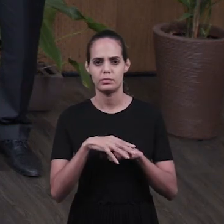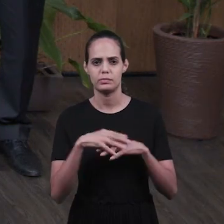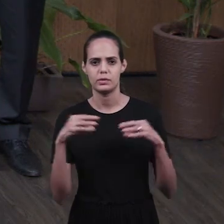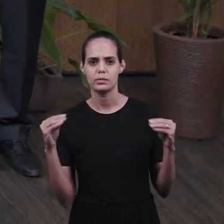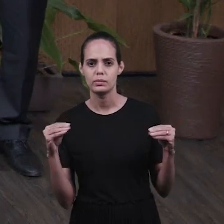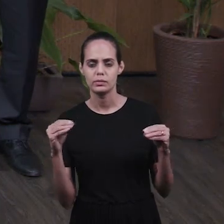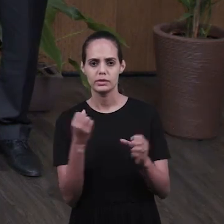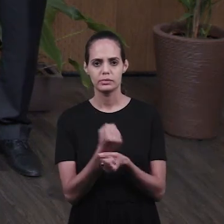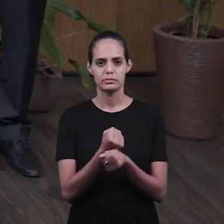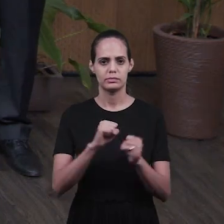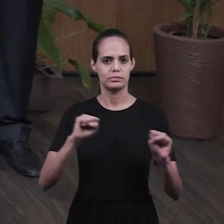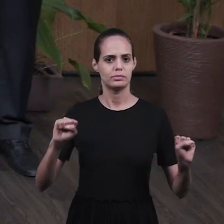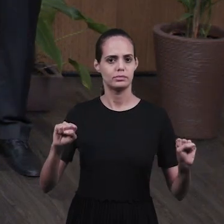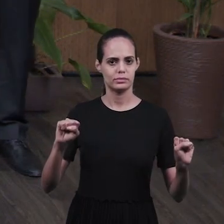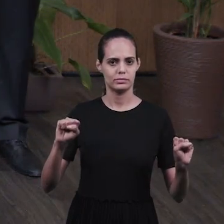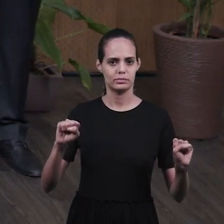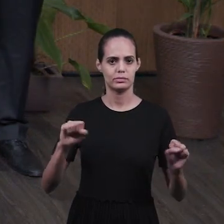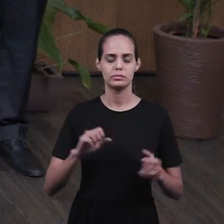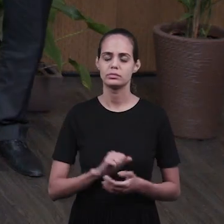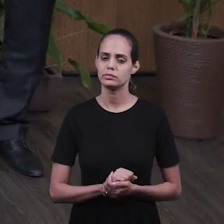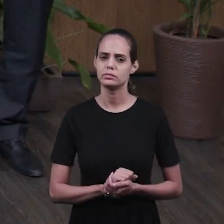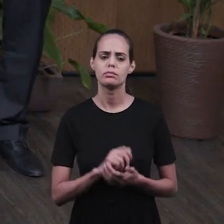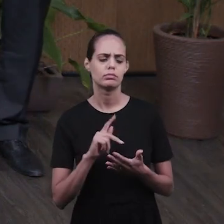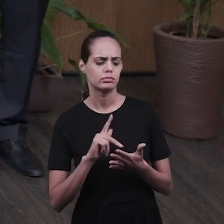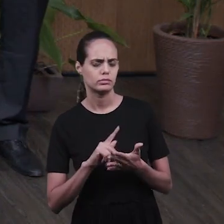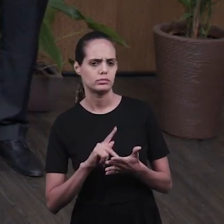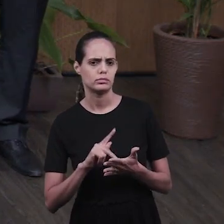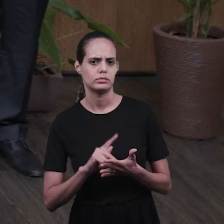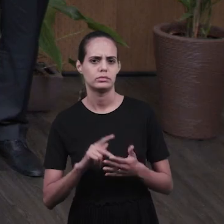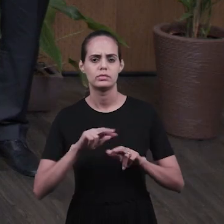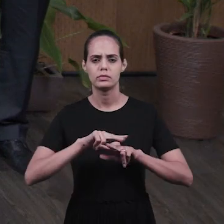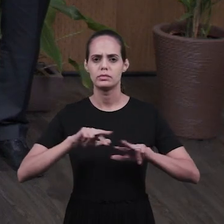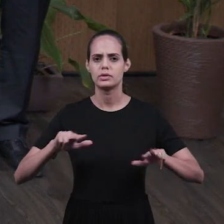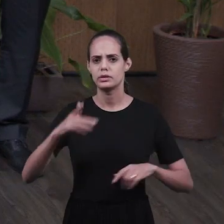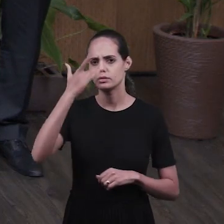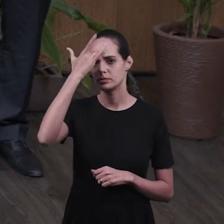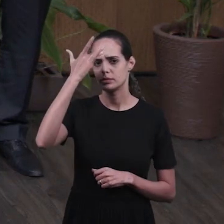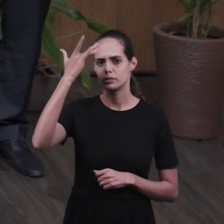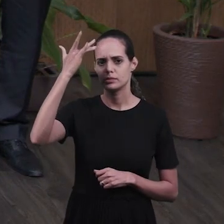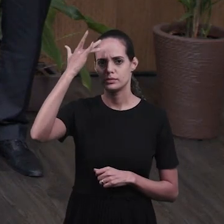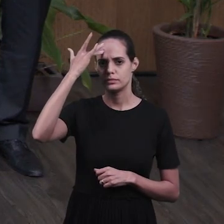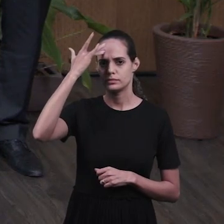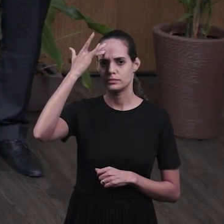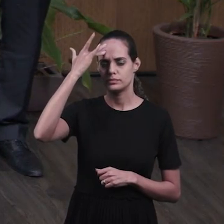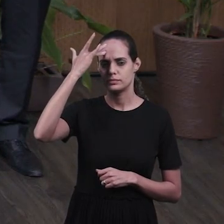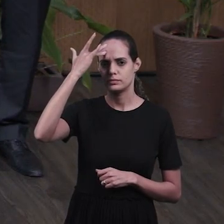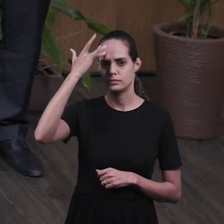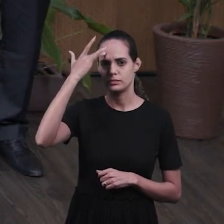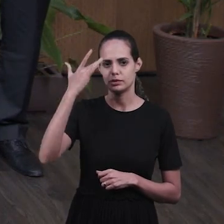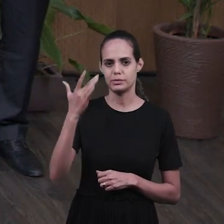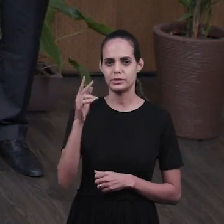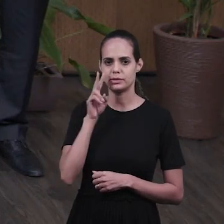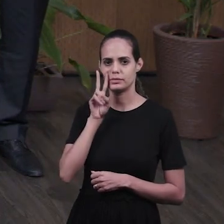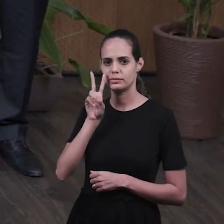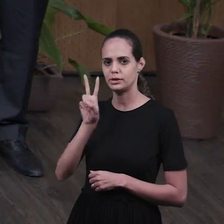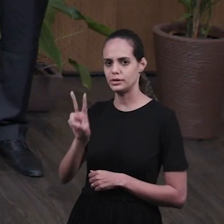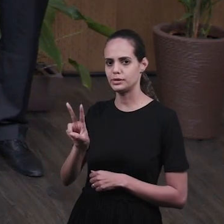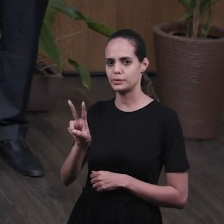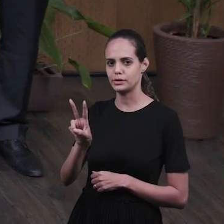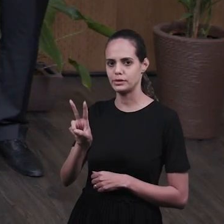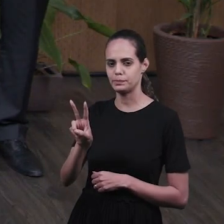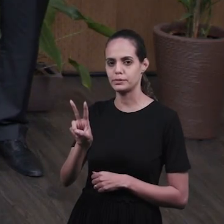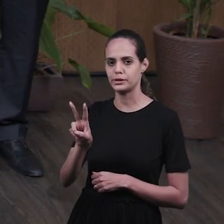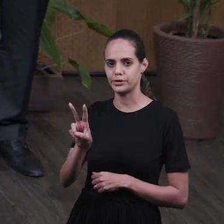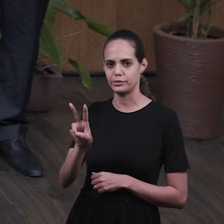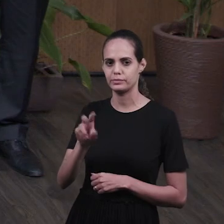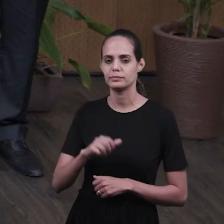Jésus, comme par exemple s'agit une guérison, une délivrance, mais d'autres, malgré le fait qu'ils voyaient